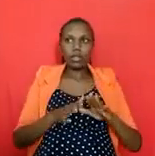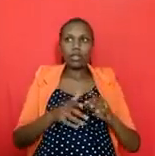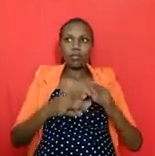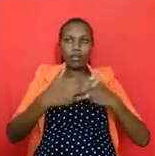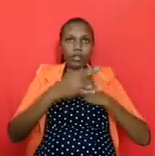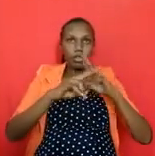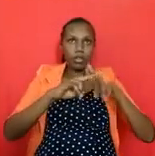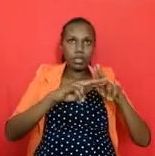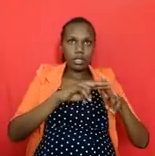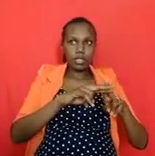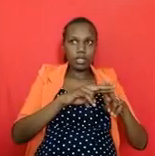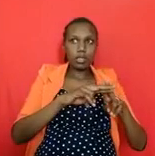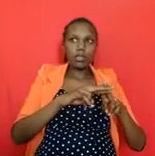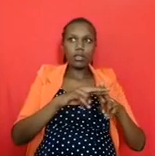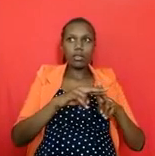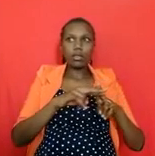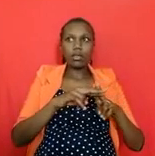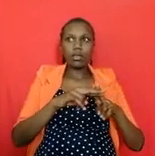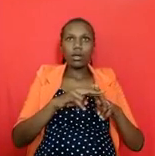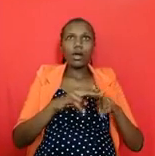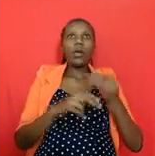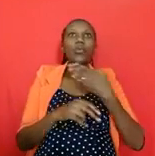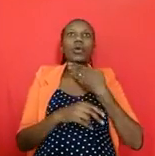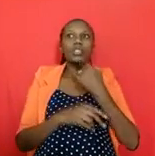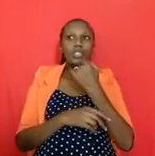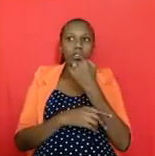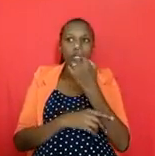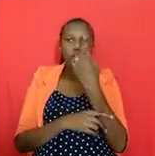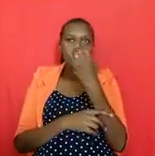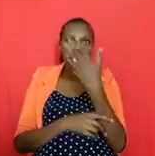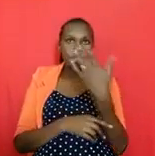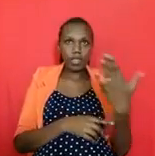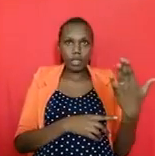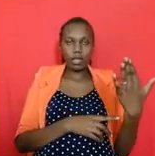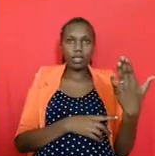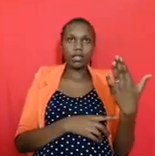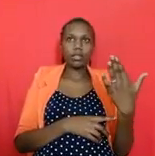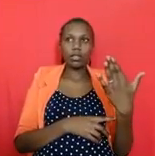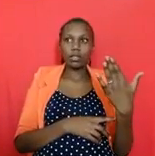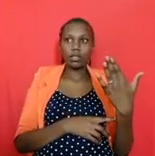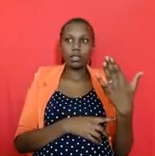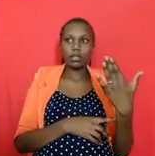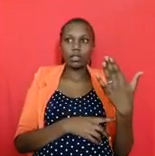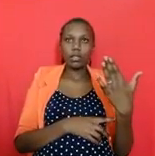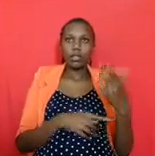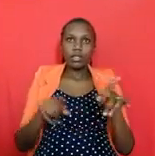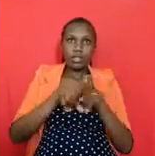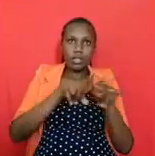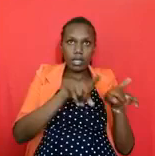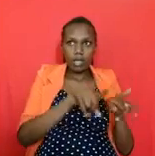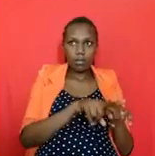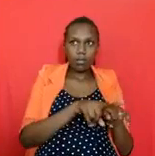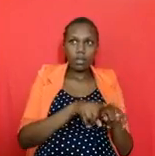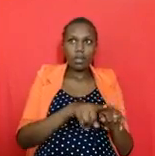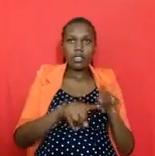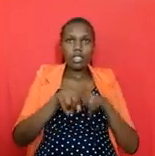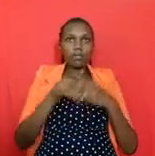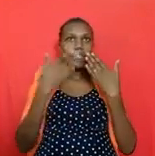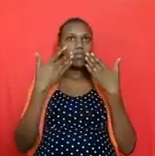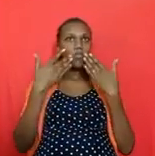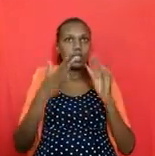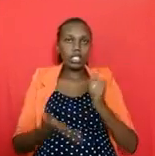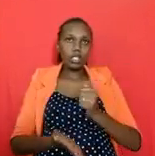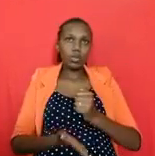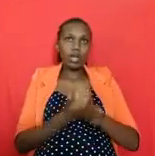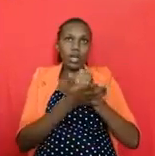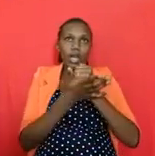tana ikarathi ni ekwedaga kugweta udu oro umwe wa gatho ari nacio na aigweta ni tukumuteithia